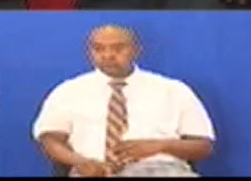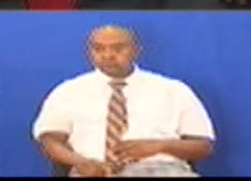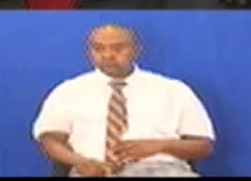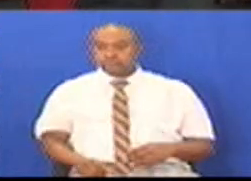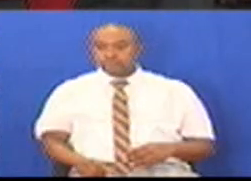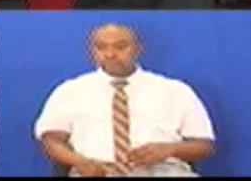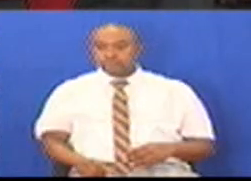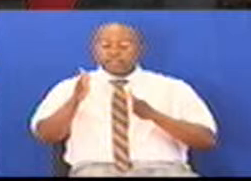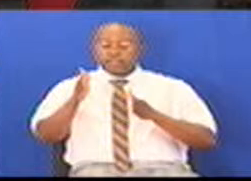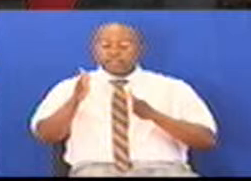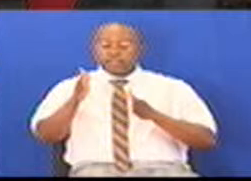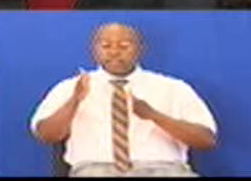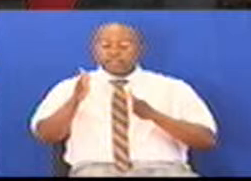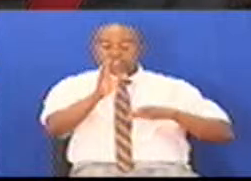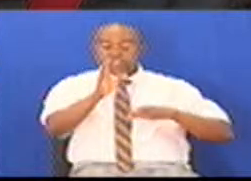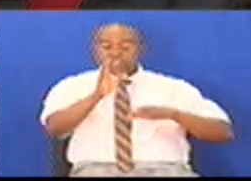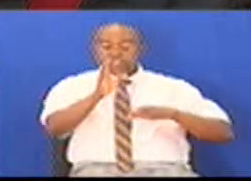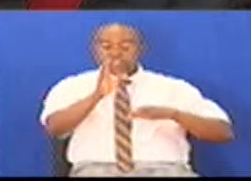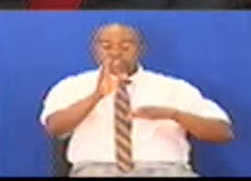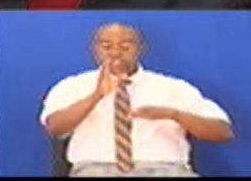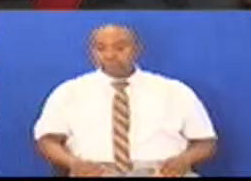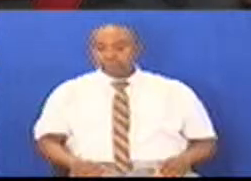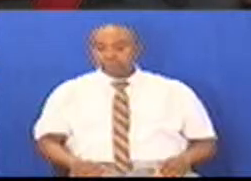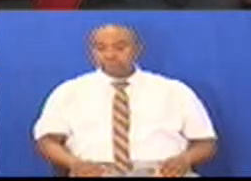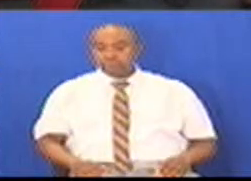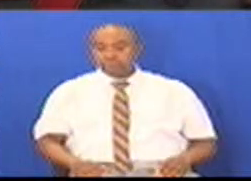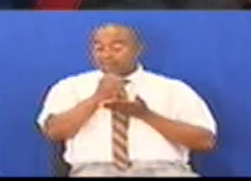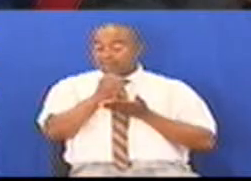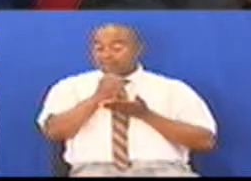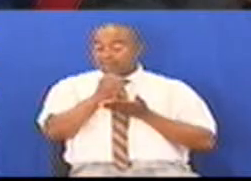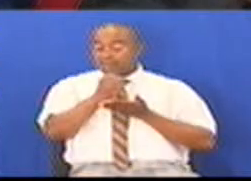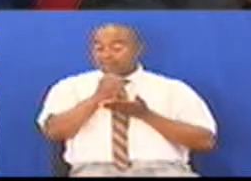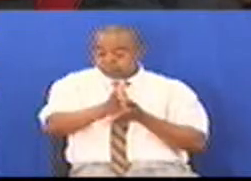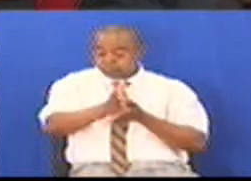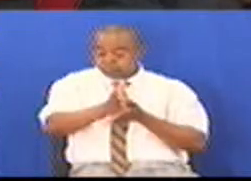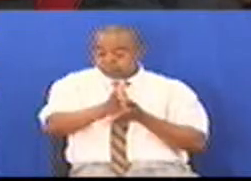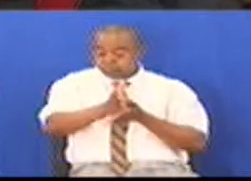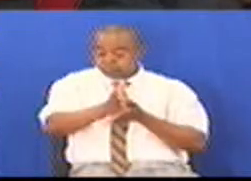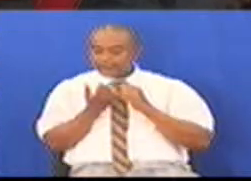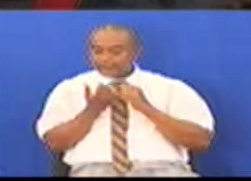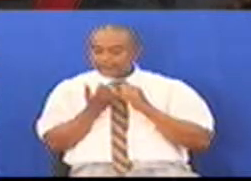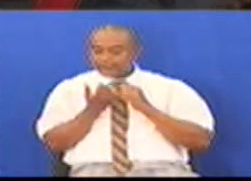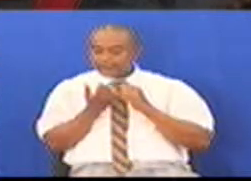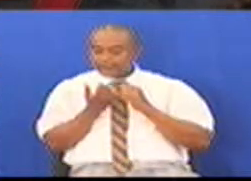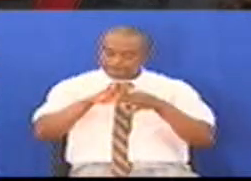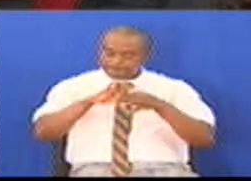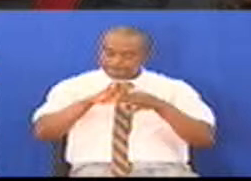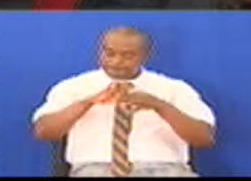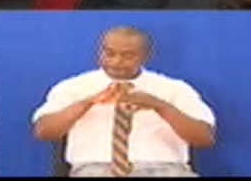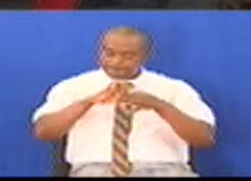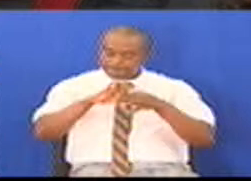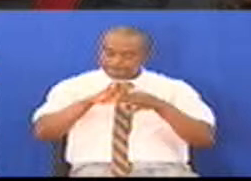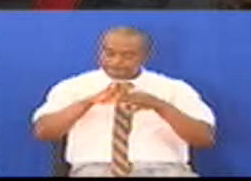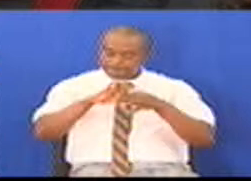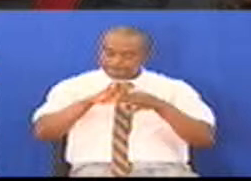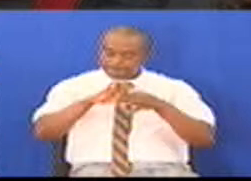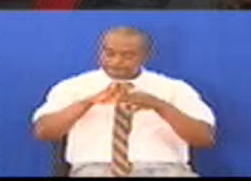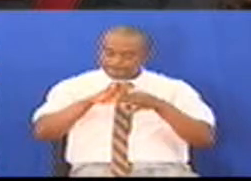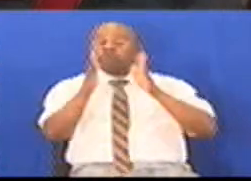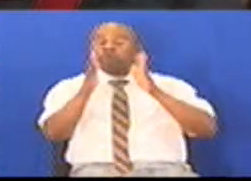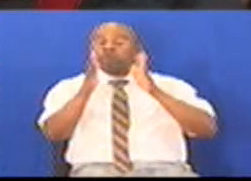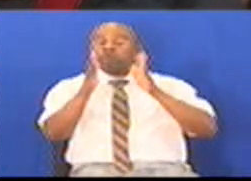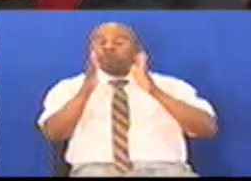Maandalizi ya uchaguzi mkuu. Mheshimiwa Spika, budget tunayoipitisha sasa imehusisha pia fedha kwa ajili ya uchaguzi mkuu wa